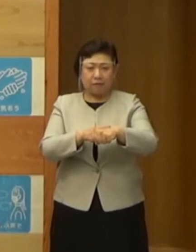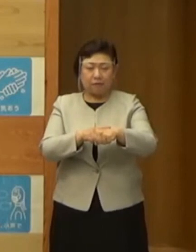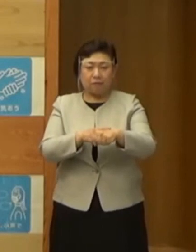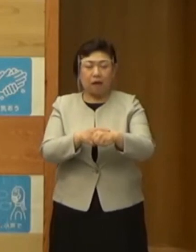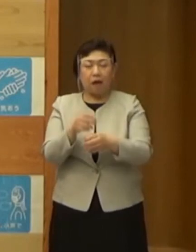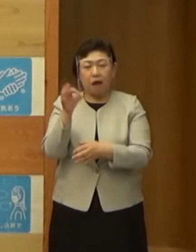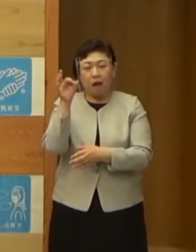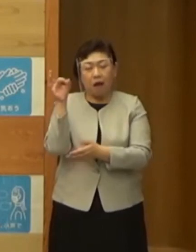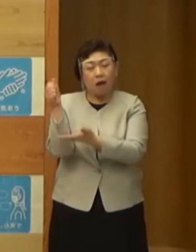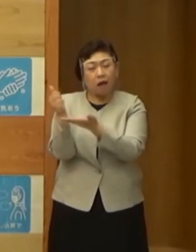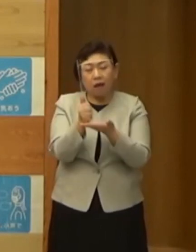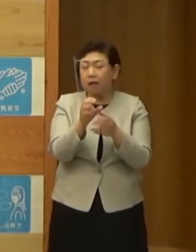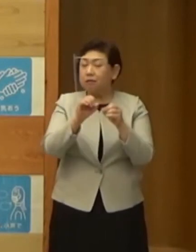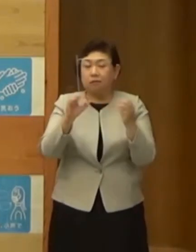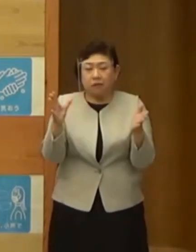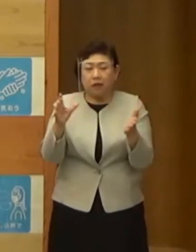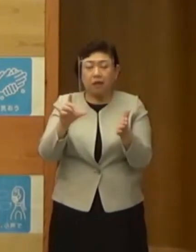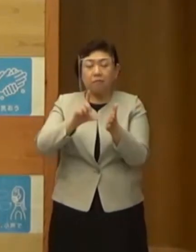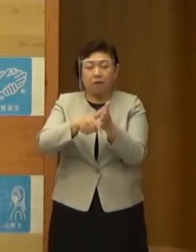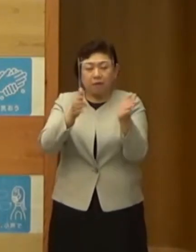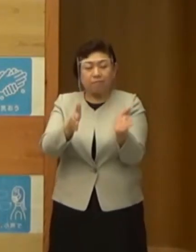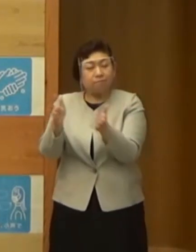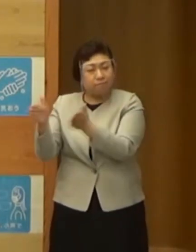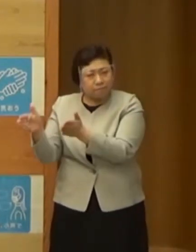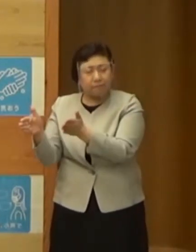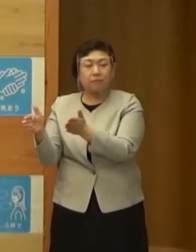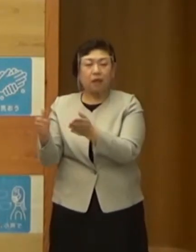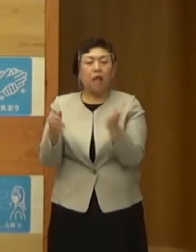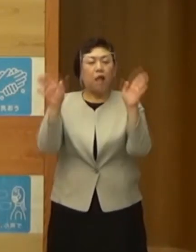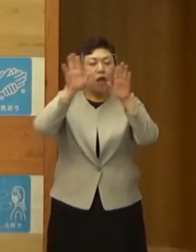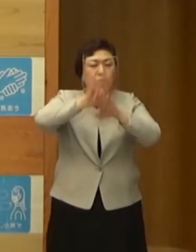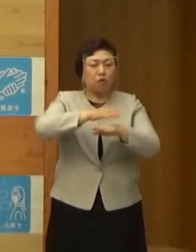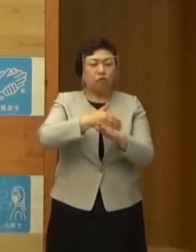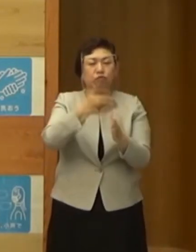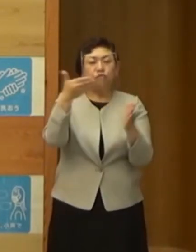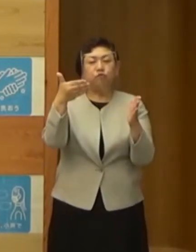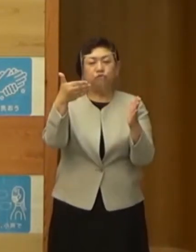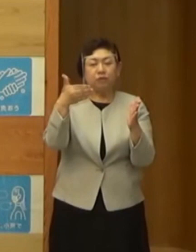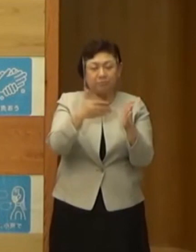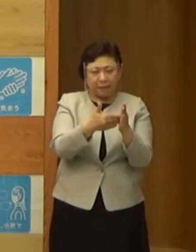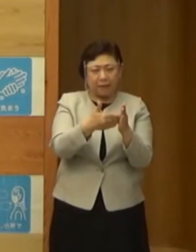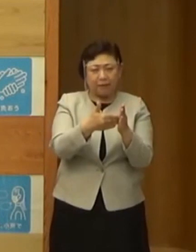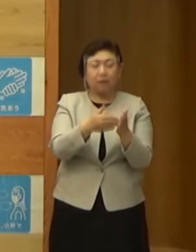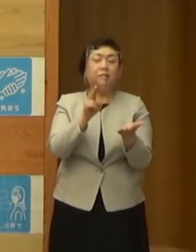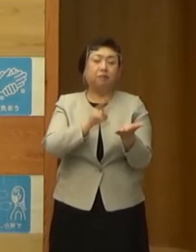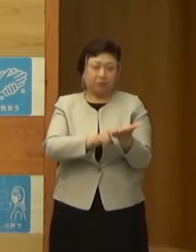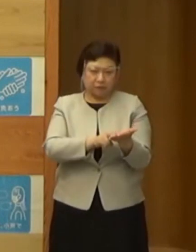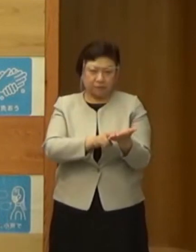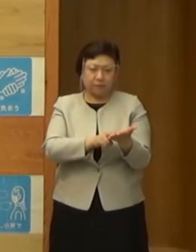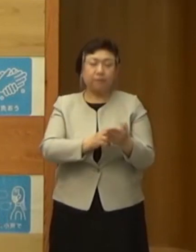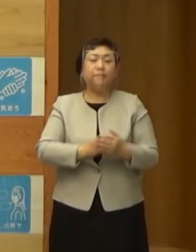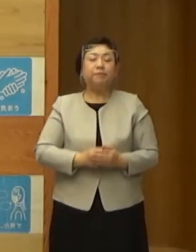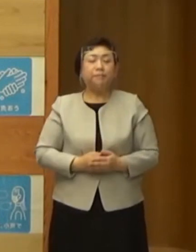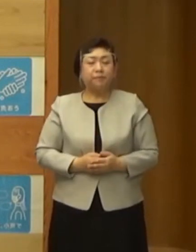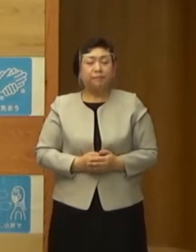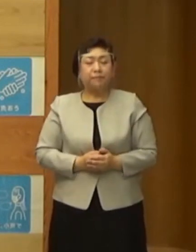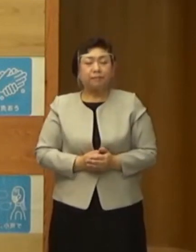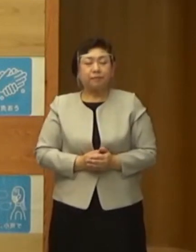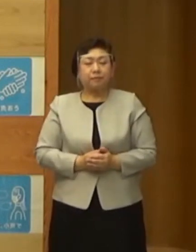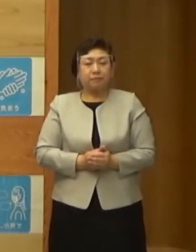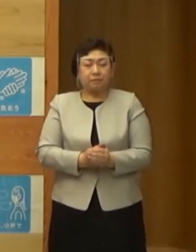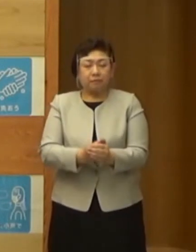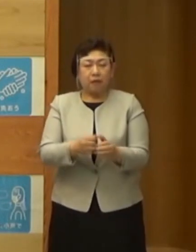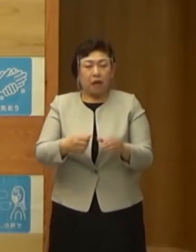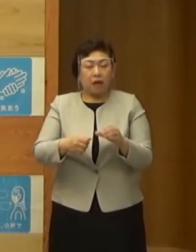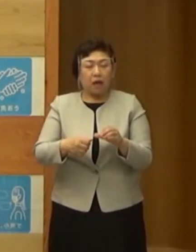観客で開催されるイベントを除きまして夜9時までとさせていただきます。続いて